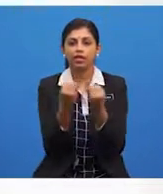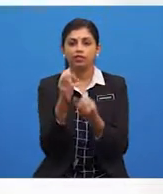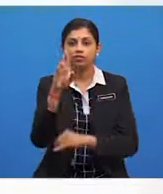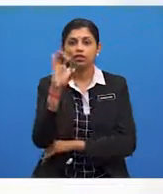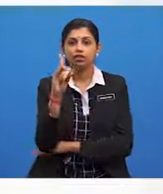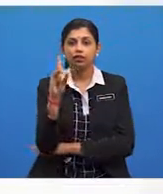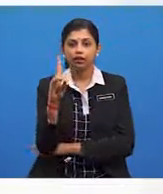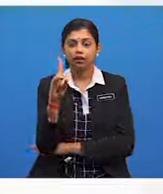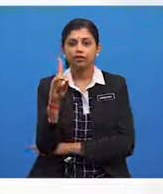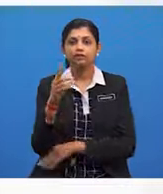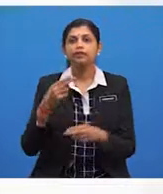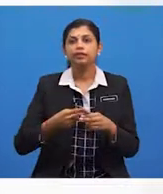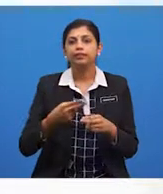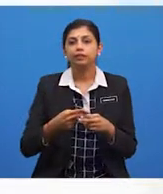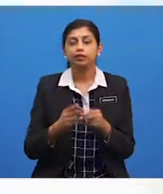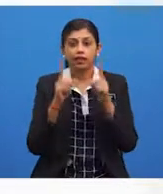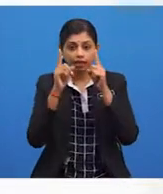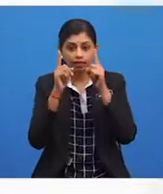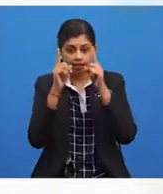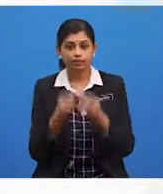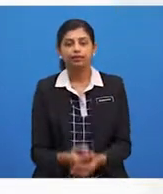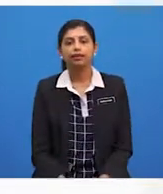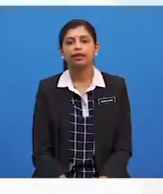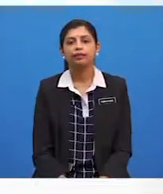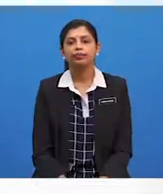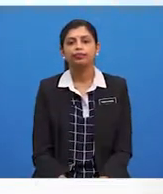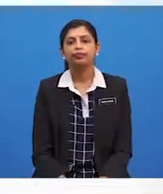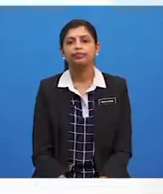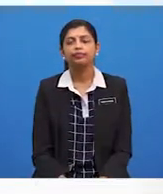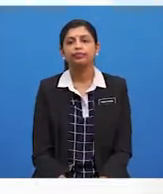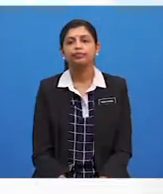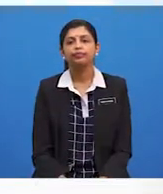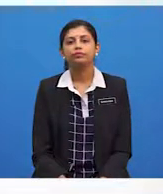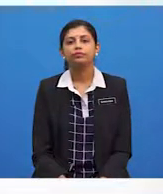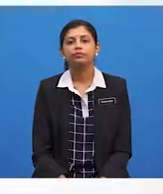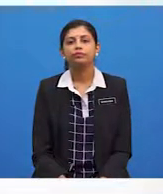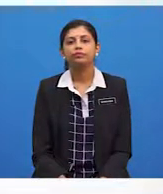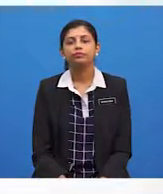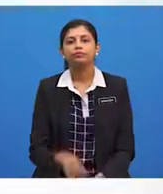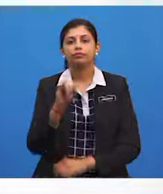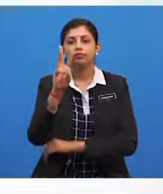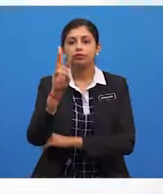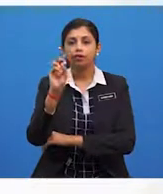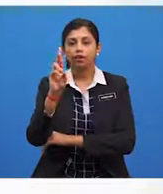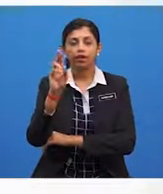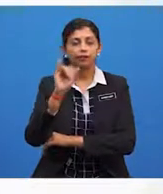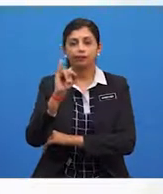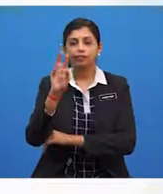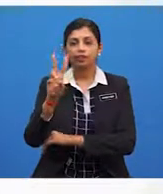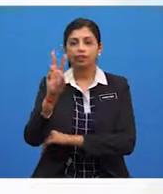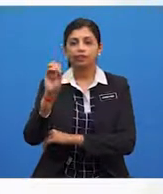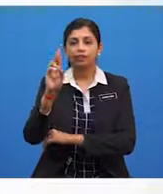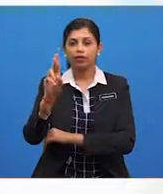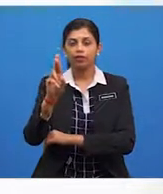oleh Lord Reid bersama-sama Sir Ivor Jennings mewakili Kerajaan Britain, Sir William McKell